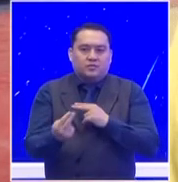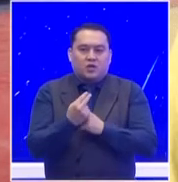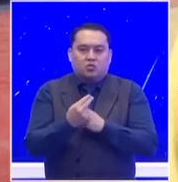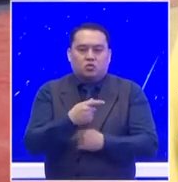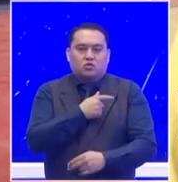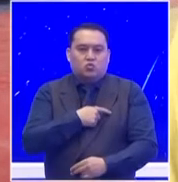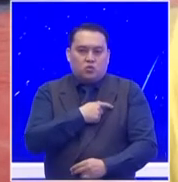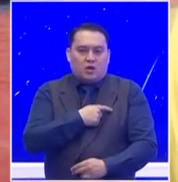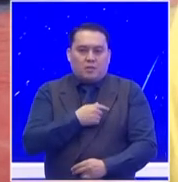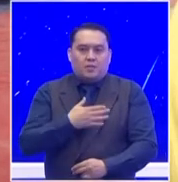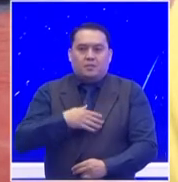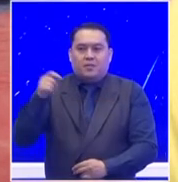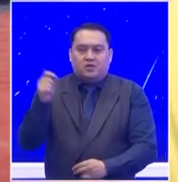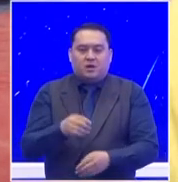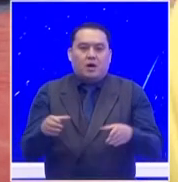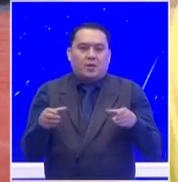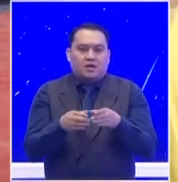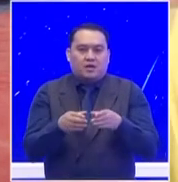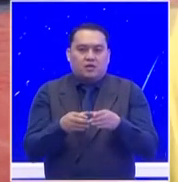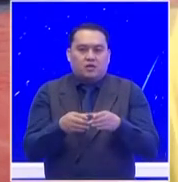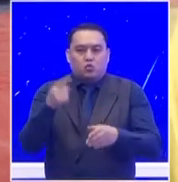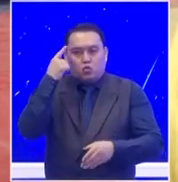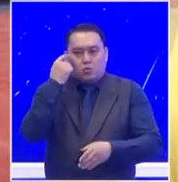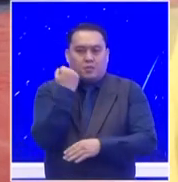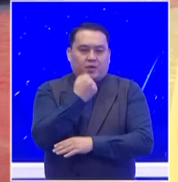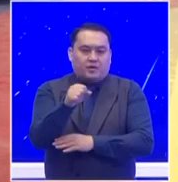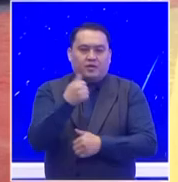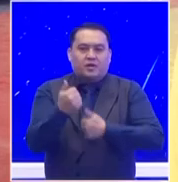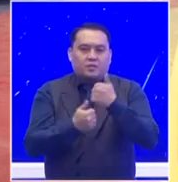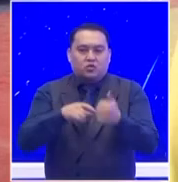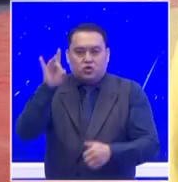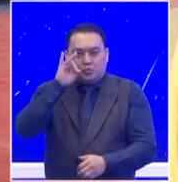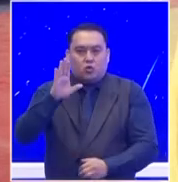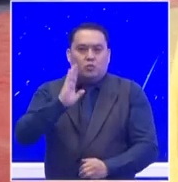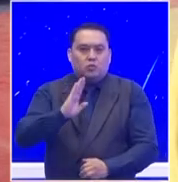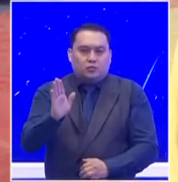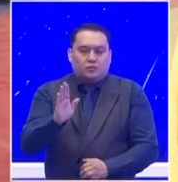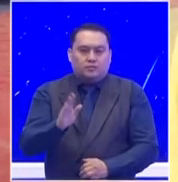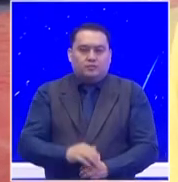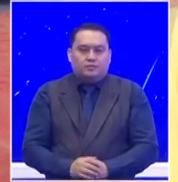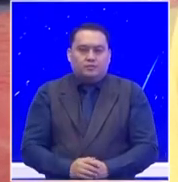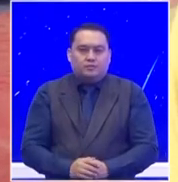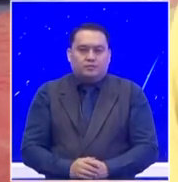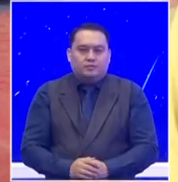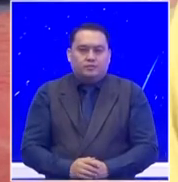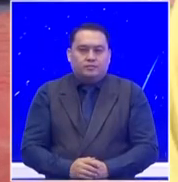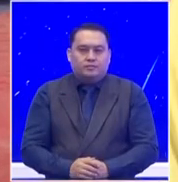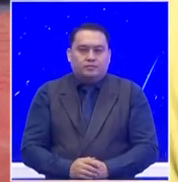судьи. Мы приехали со своей командой. Думаем победить в этом турнире. Будем чемпионами. Иншалла.